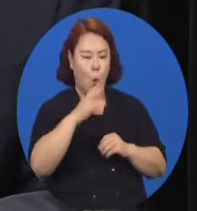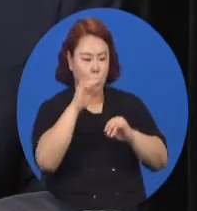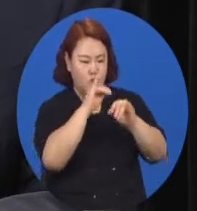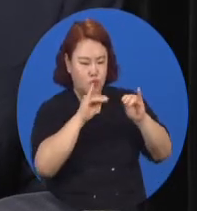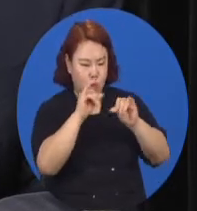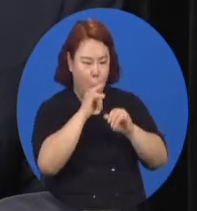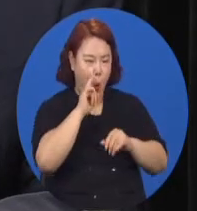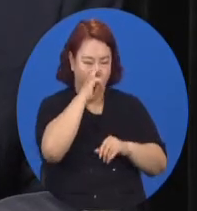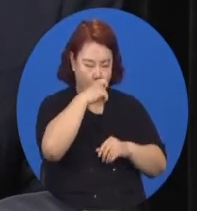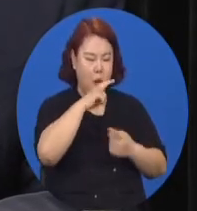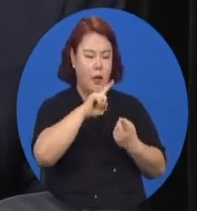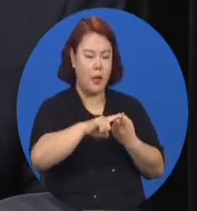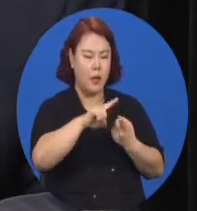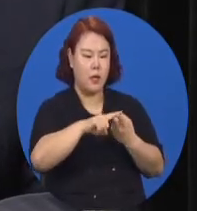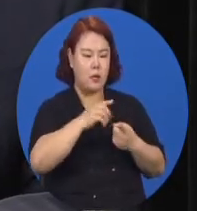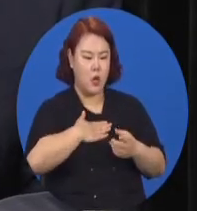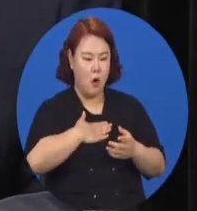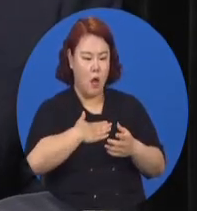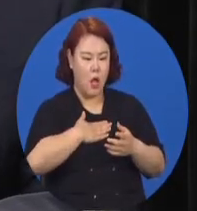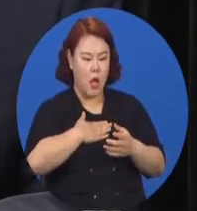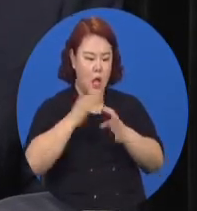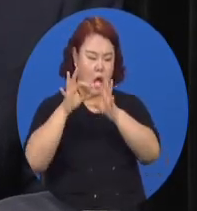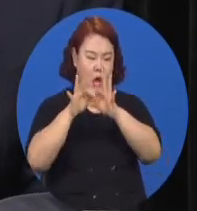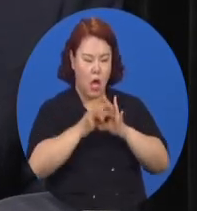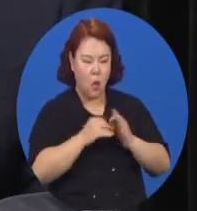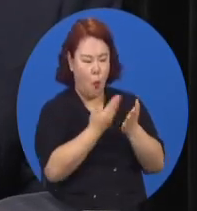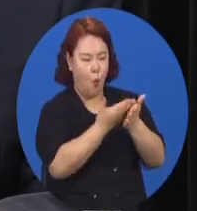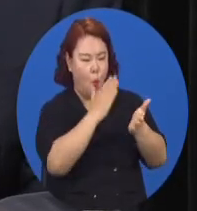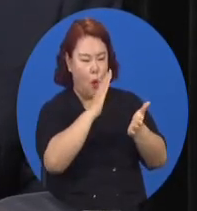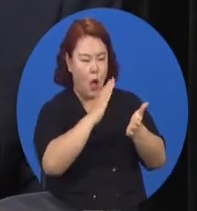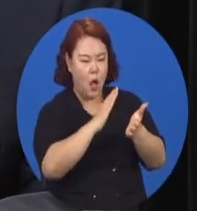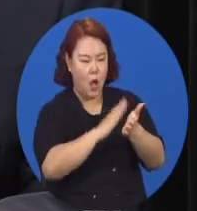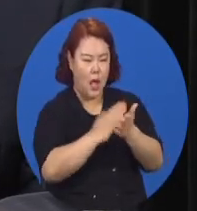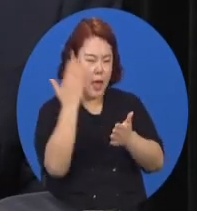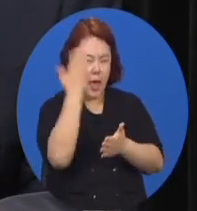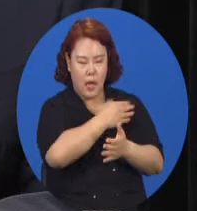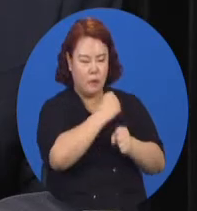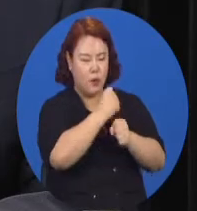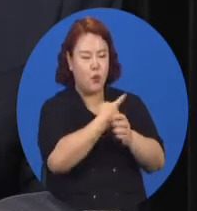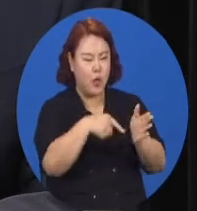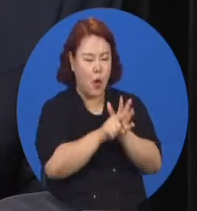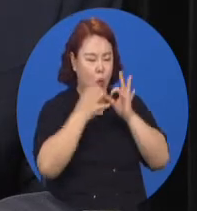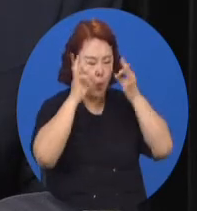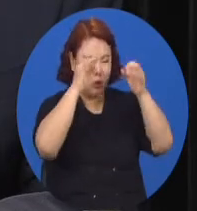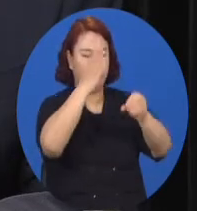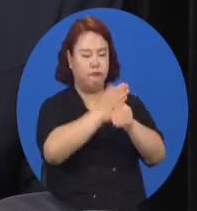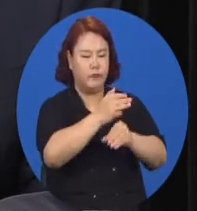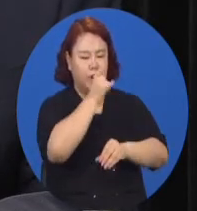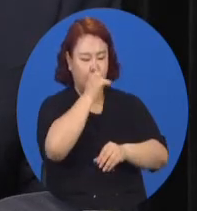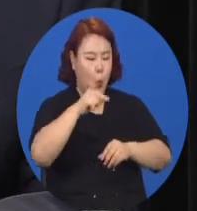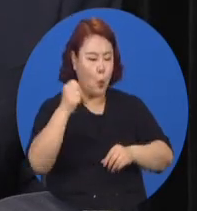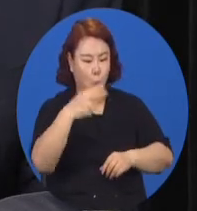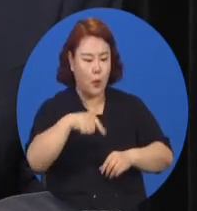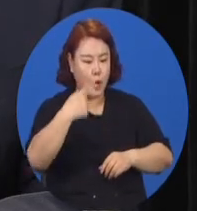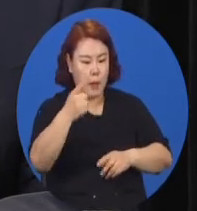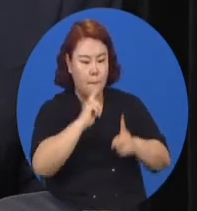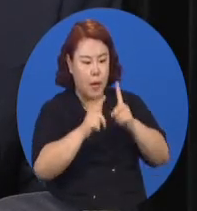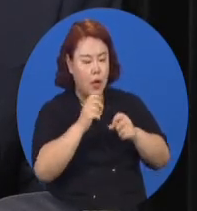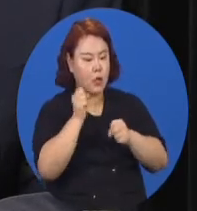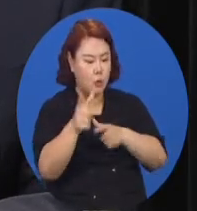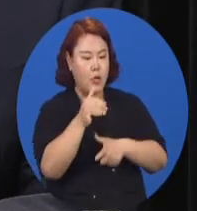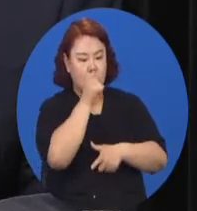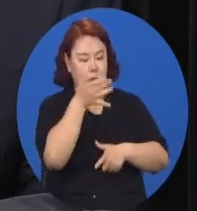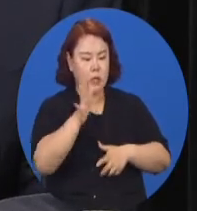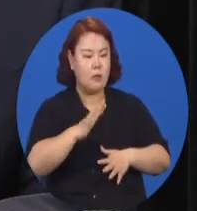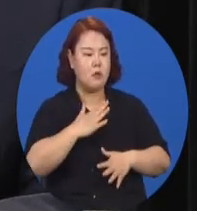대해서 저희들이 저감 노력을 계속해 오고 있습니다. 또 다음에 말씀드릴 기회가 있겠지만은 저희들이